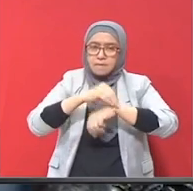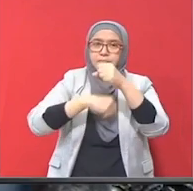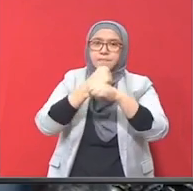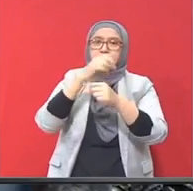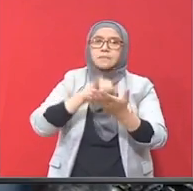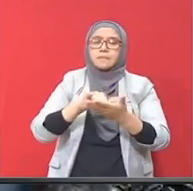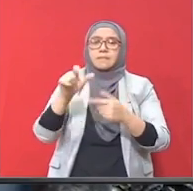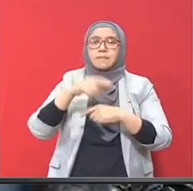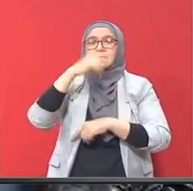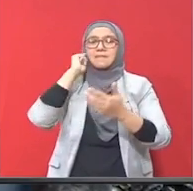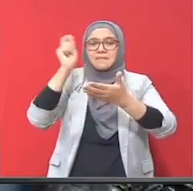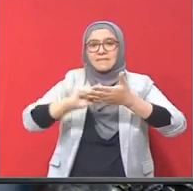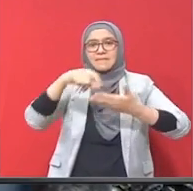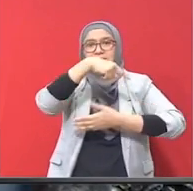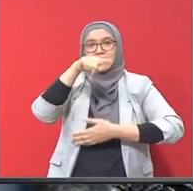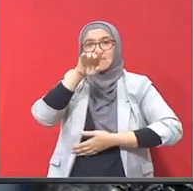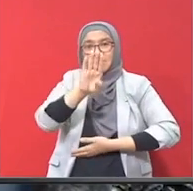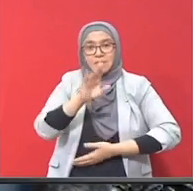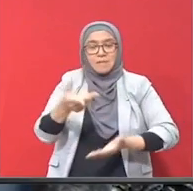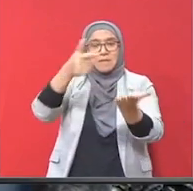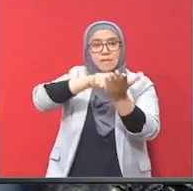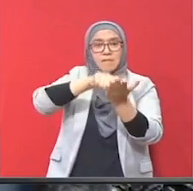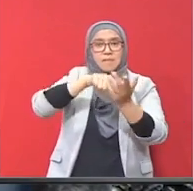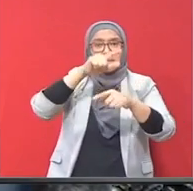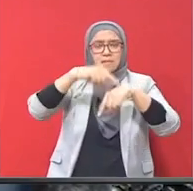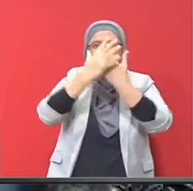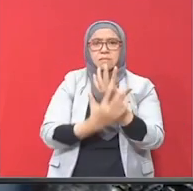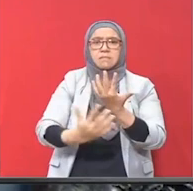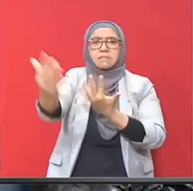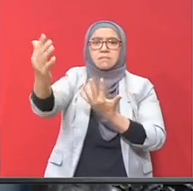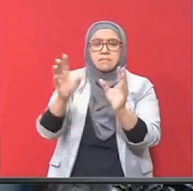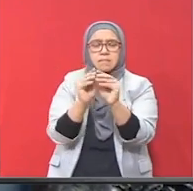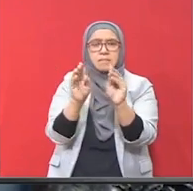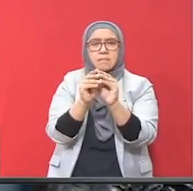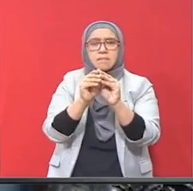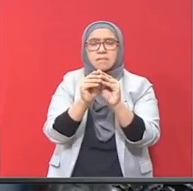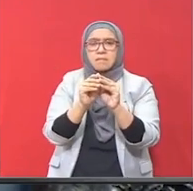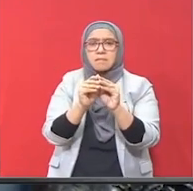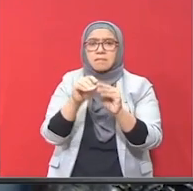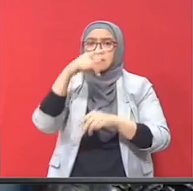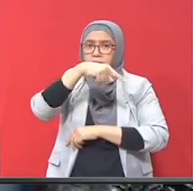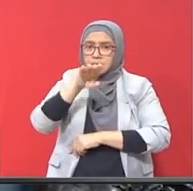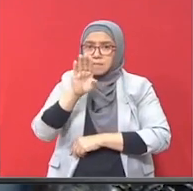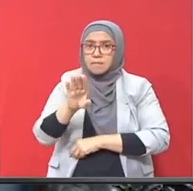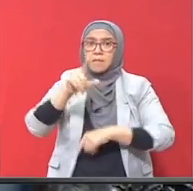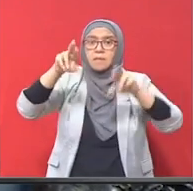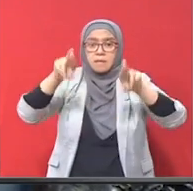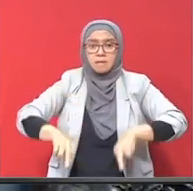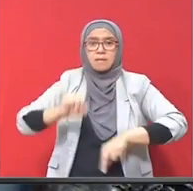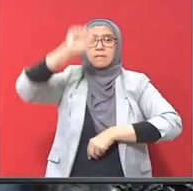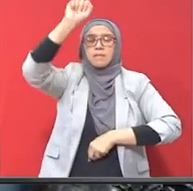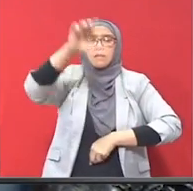Agung pertubuhan bangsa-bangsa bersatu melaporkan kepada perhimpunan Agung baca bangsa bersatu bahwa rakyat Sabah